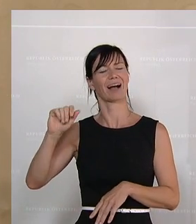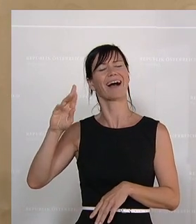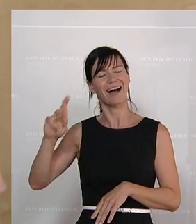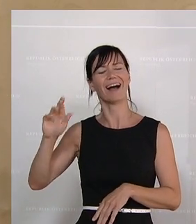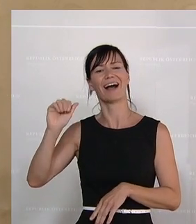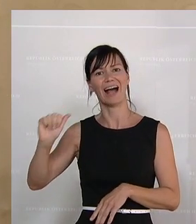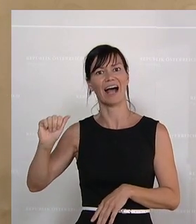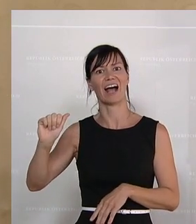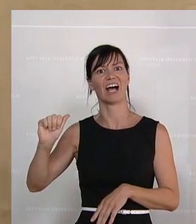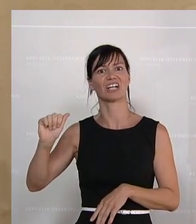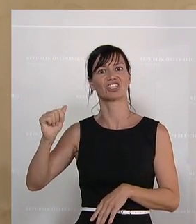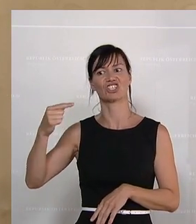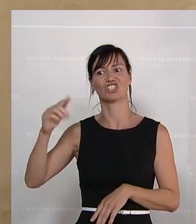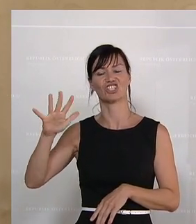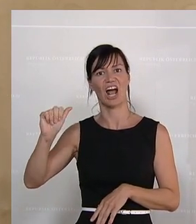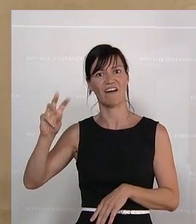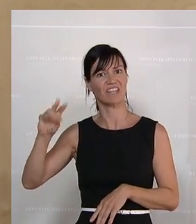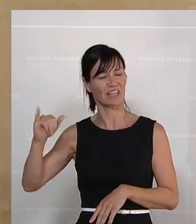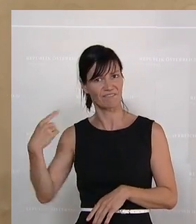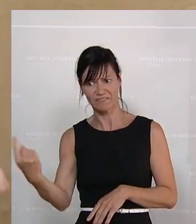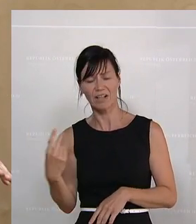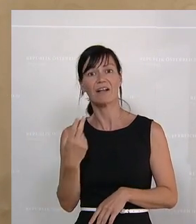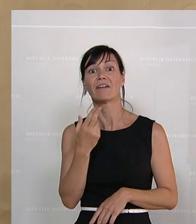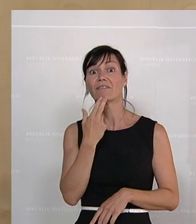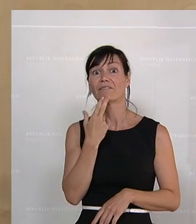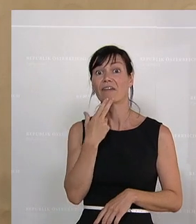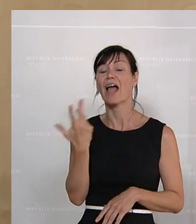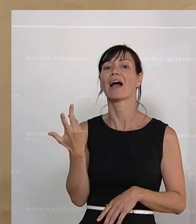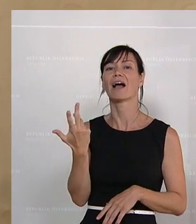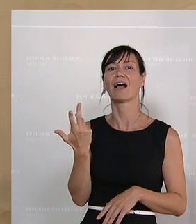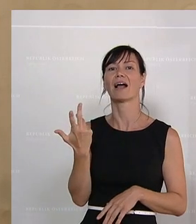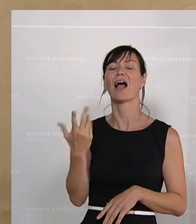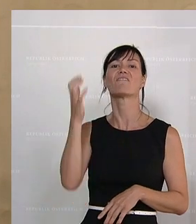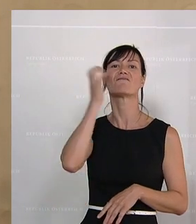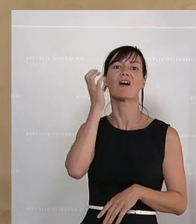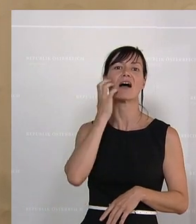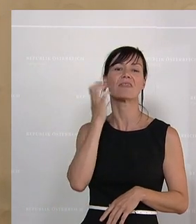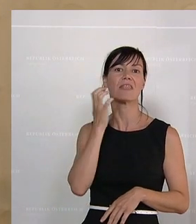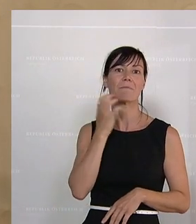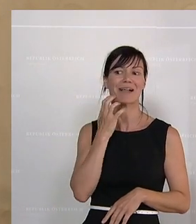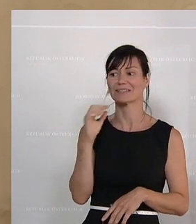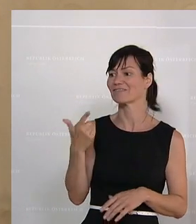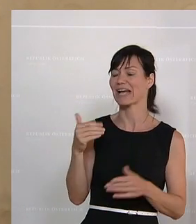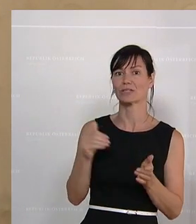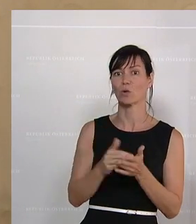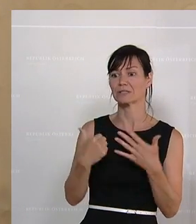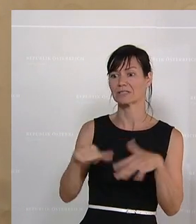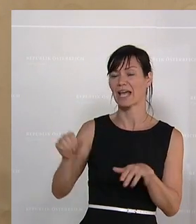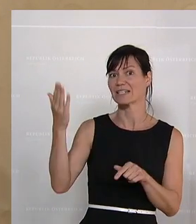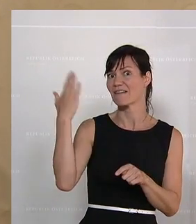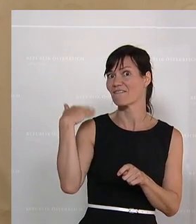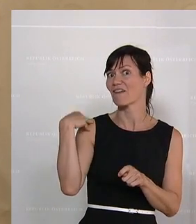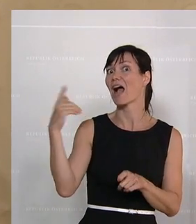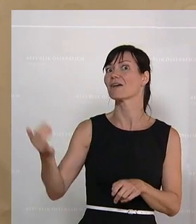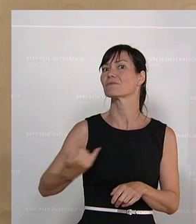herr der wahlkampfmanager des grünen bundespräsidenten van der bellen in der campagna 2016 war und